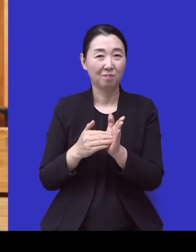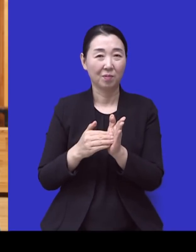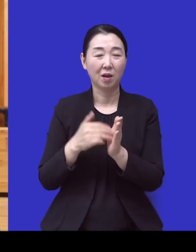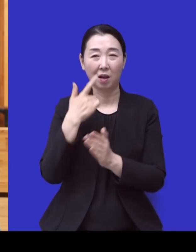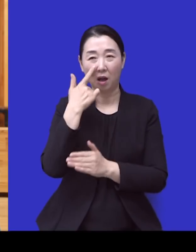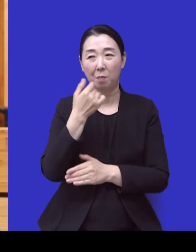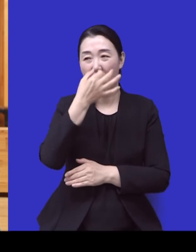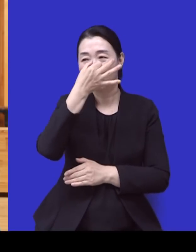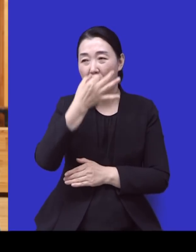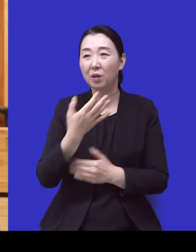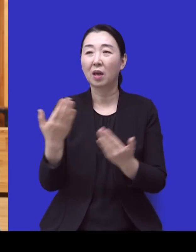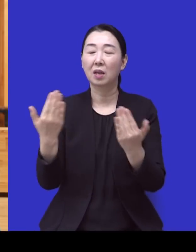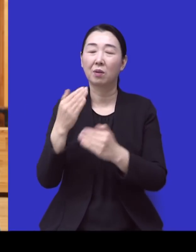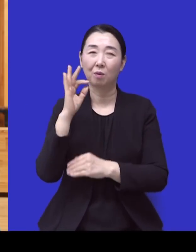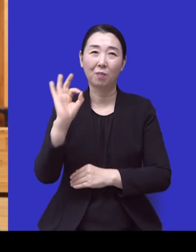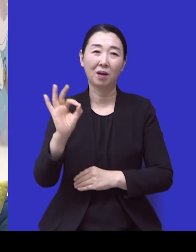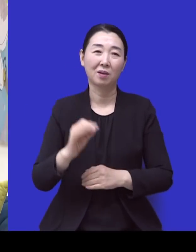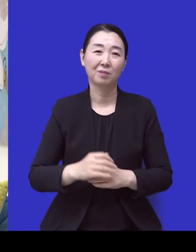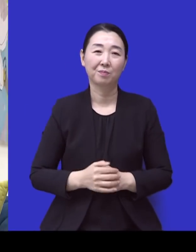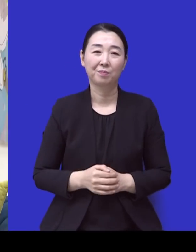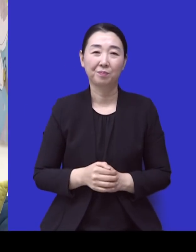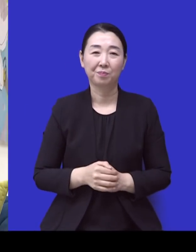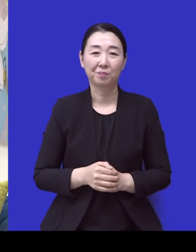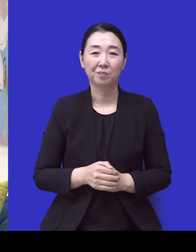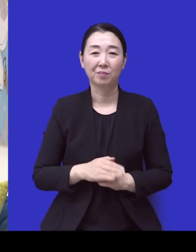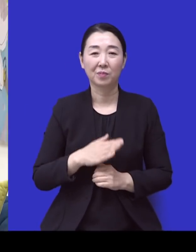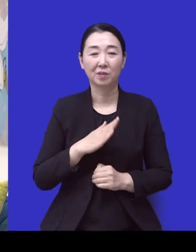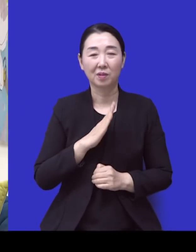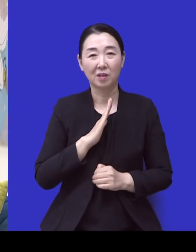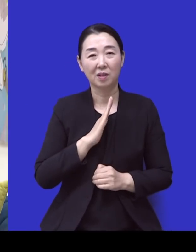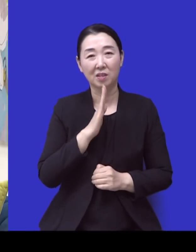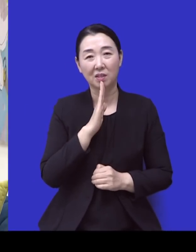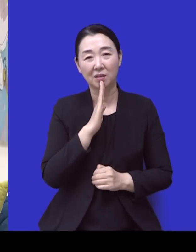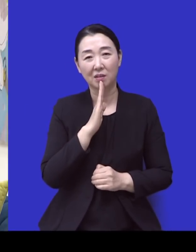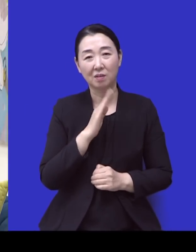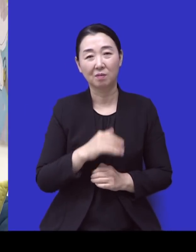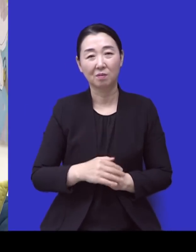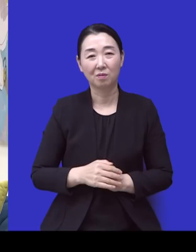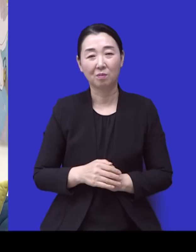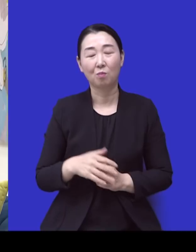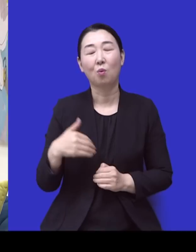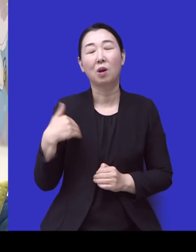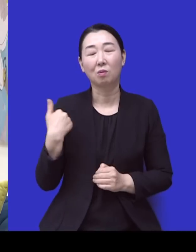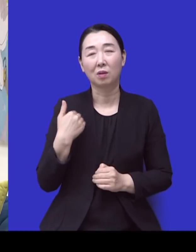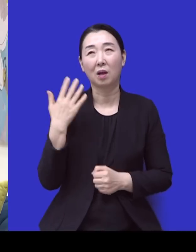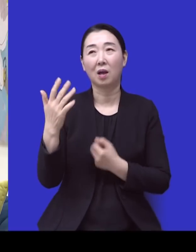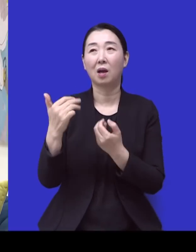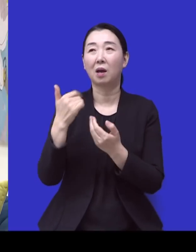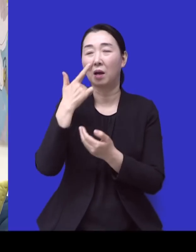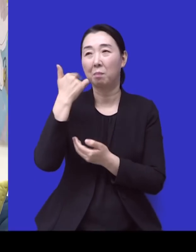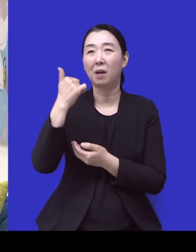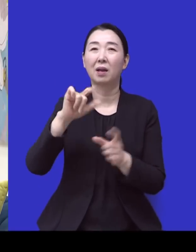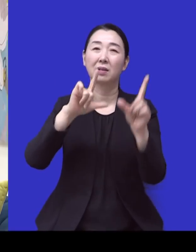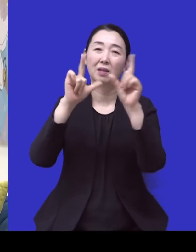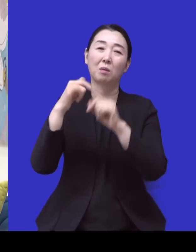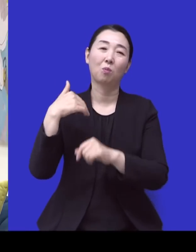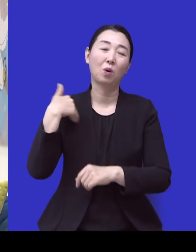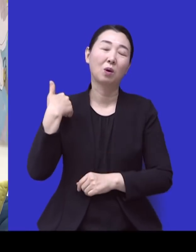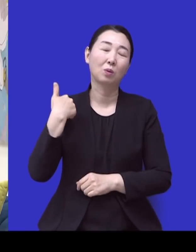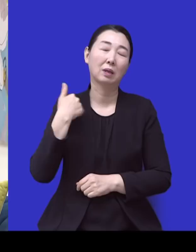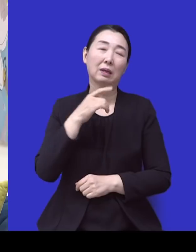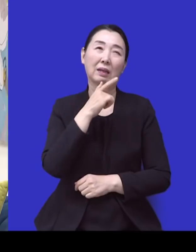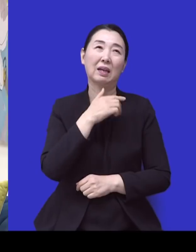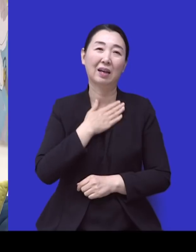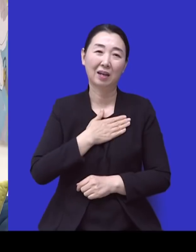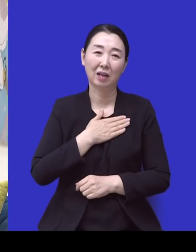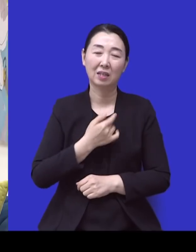막 그렇게 힘들게 일하시는 걸 보니까 내가 진짜 몰랐구나 아빠의 삶을. 그래서